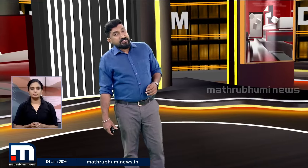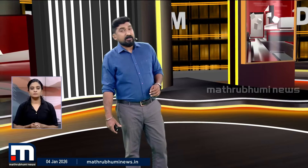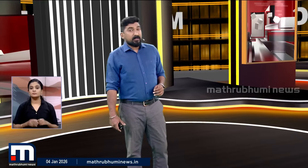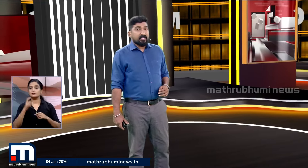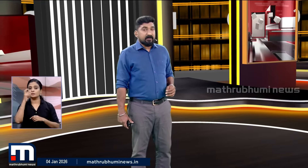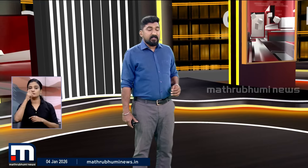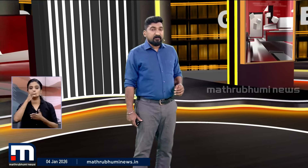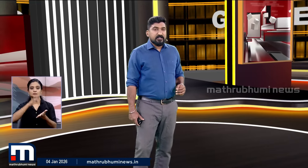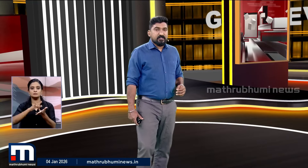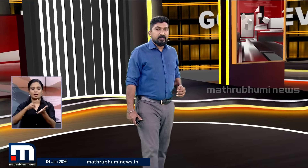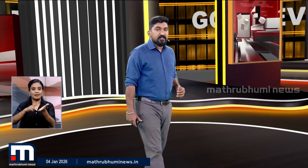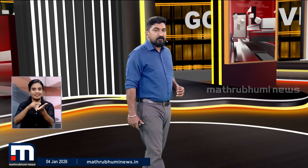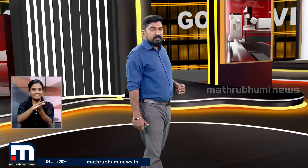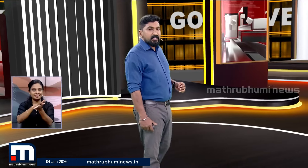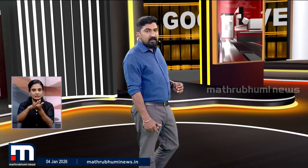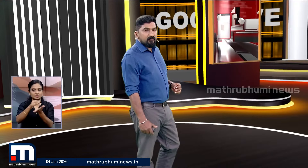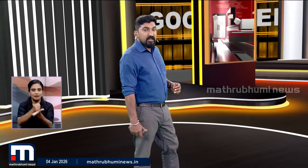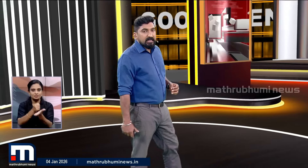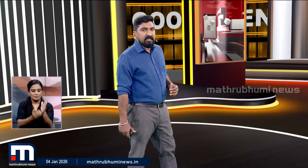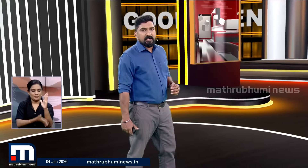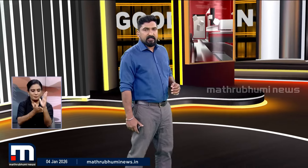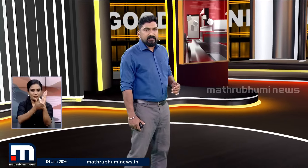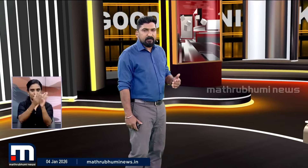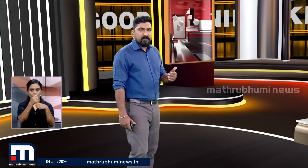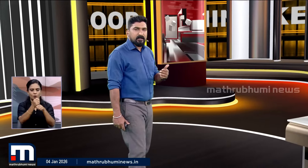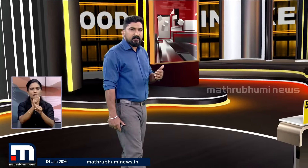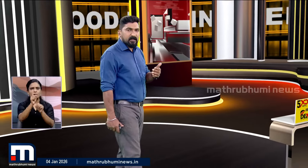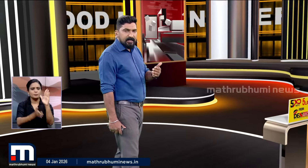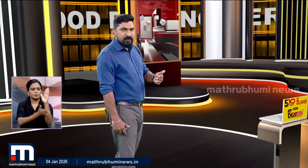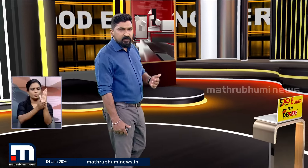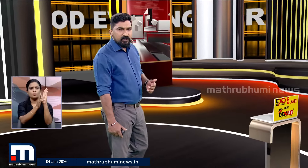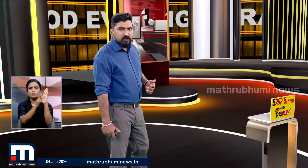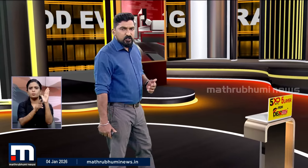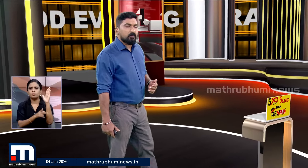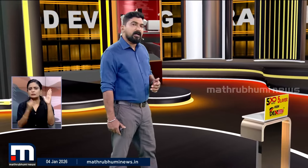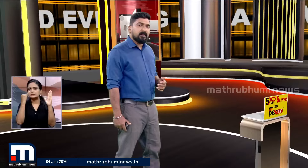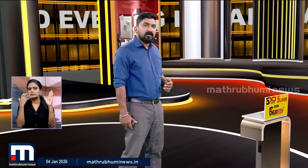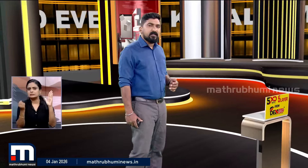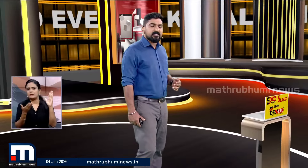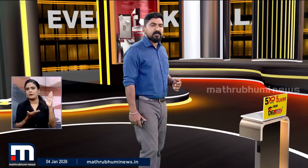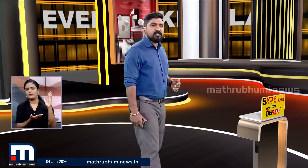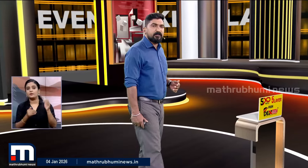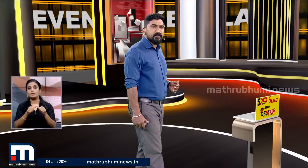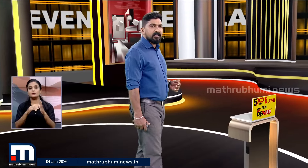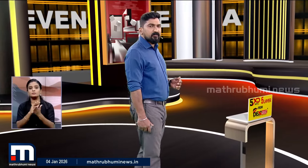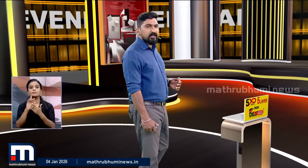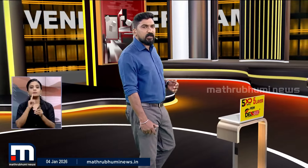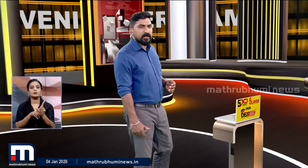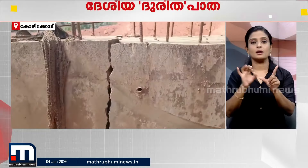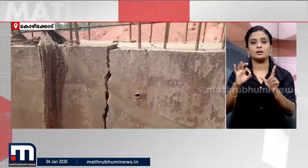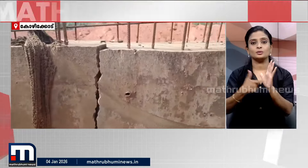കോഴിക്കോട് ദേശീയപാതയ്ക്ക് വേണ്ടി നിർമ്മിച്ച സംരക്ഷണ ഭിത്തിയിൽ വിള്ളൽ കണ്ടെത്തി. നിർമ്മാണം നടക്കുന്ന അഴിയൂർ ചോമ്പാലിലാണ് സംരക്ഷണ